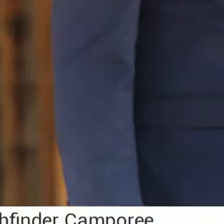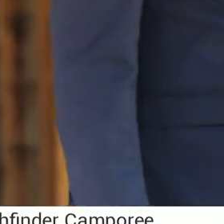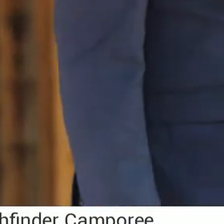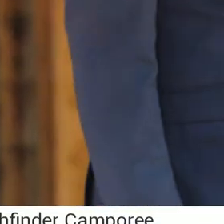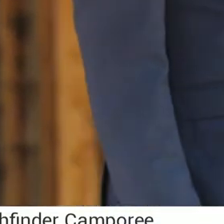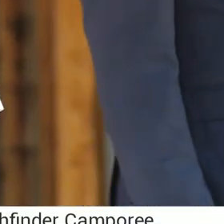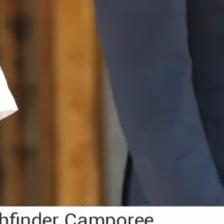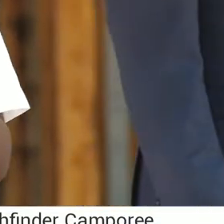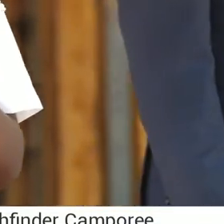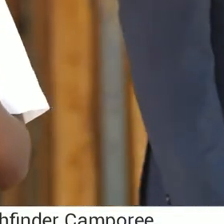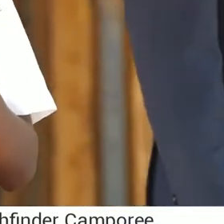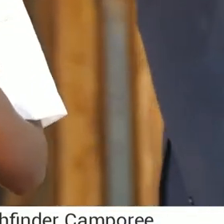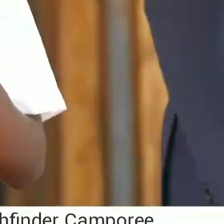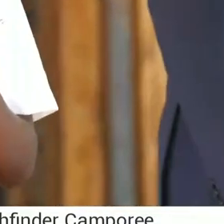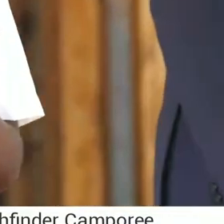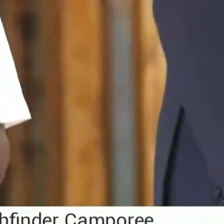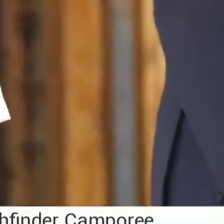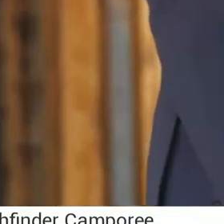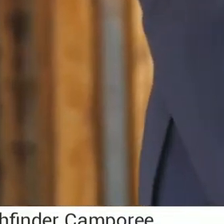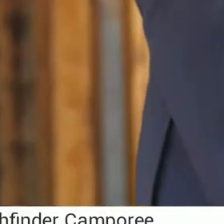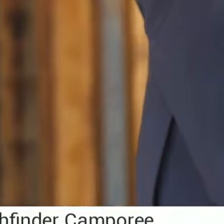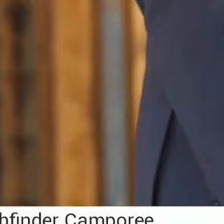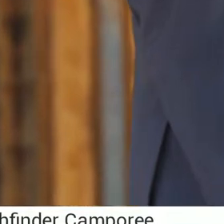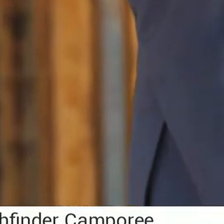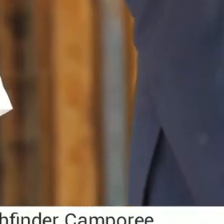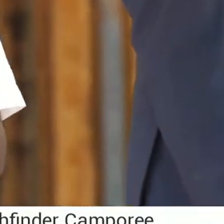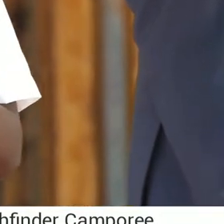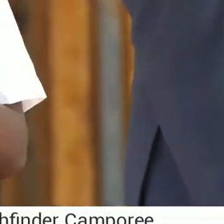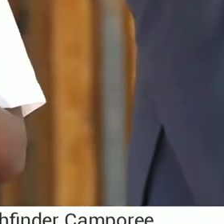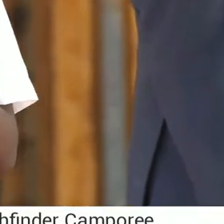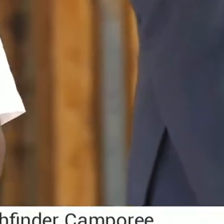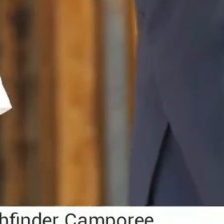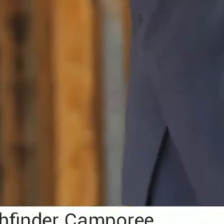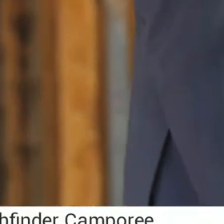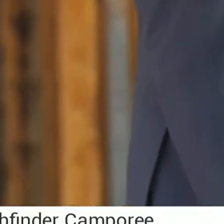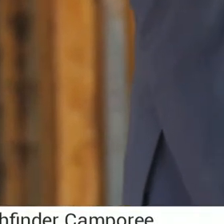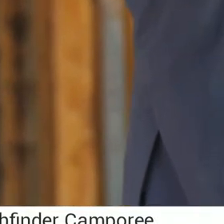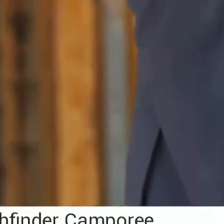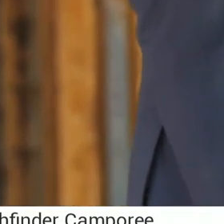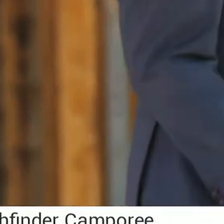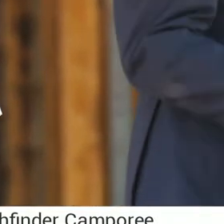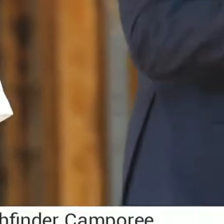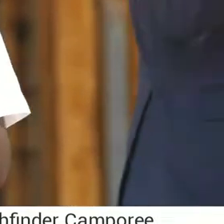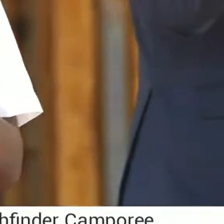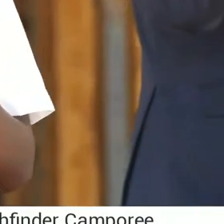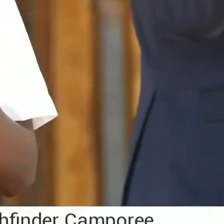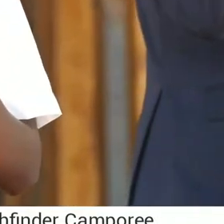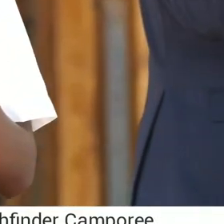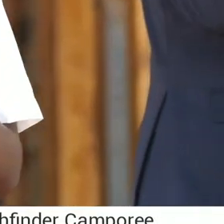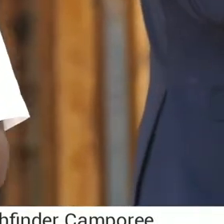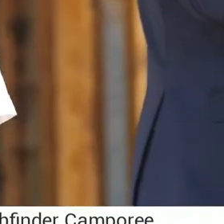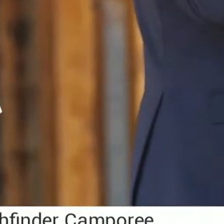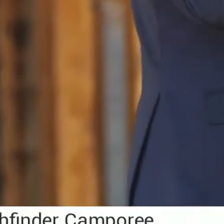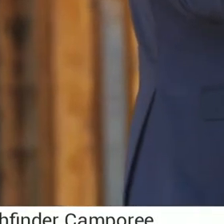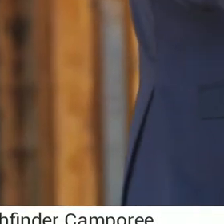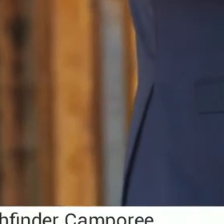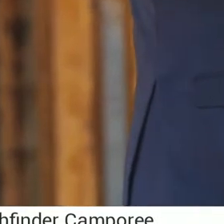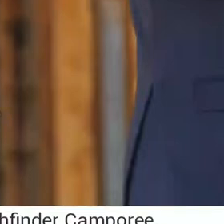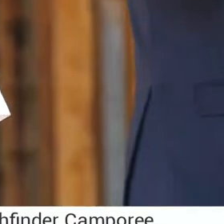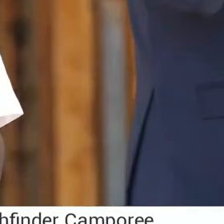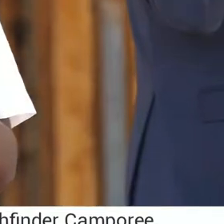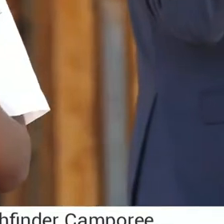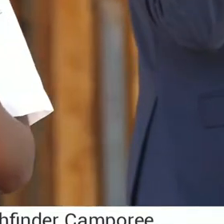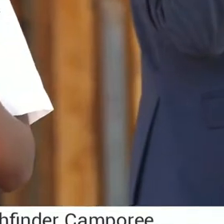kwenye uwanja wa maonyesho wa kilimo wa Kapsabet. Aidha, stesheni hizi inajumulisha